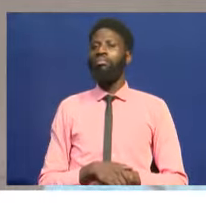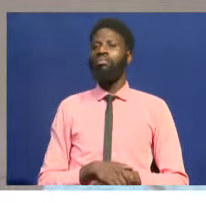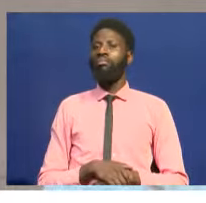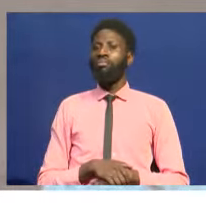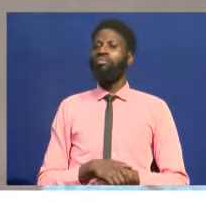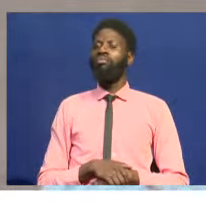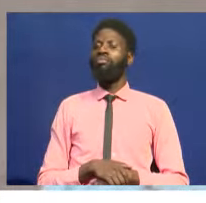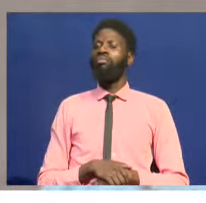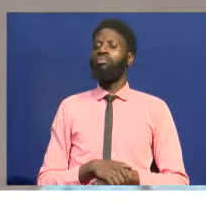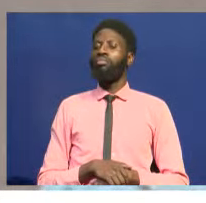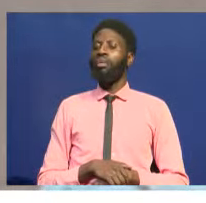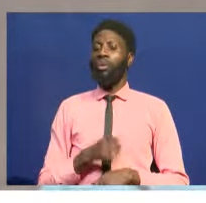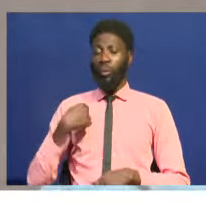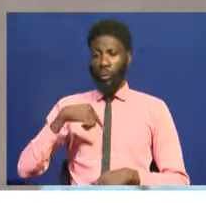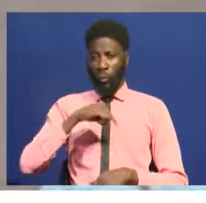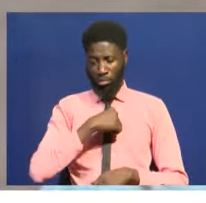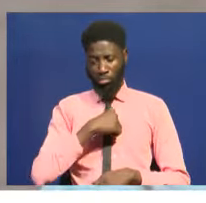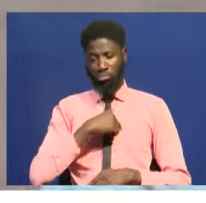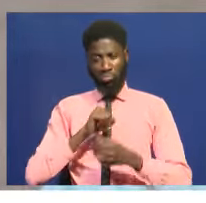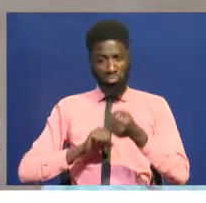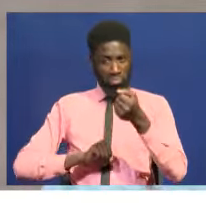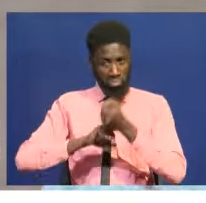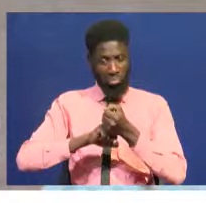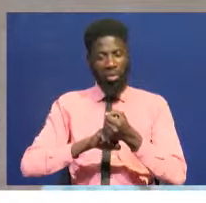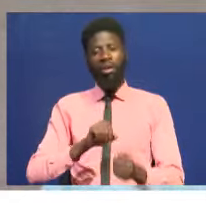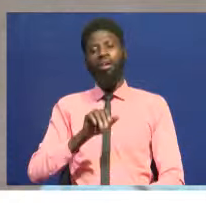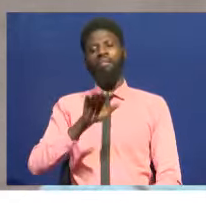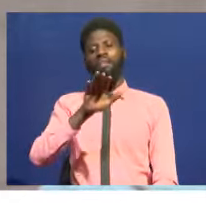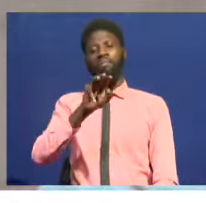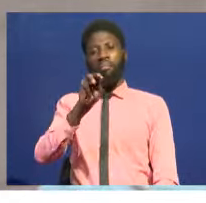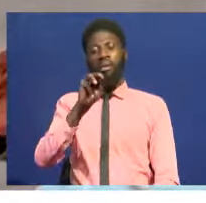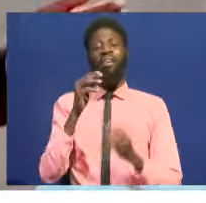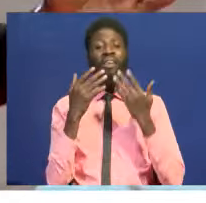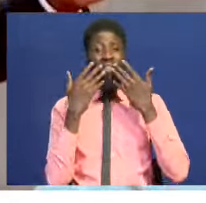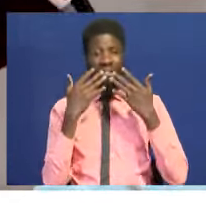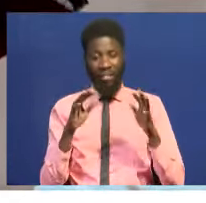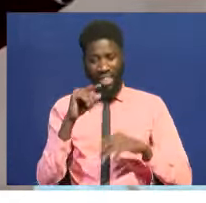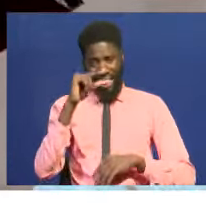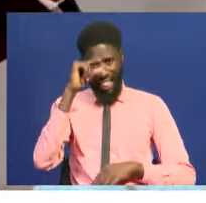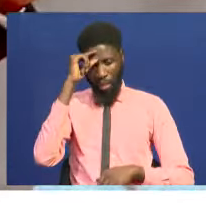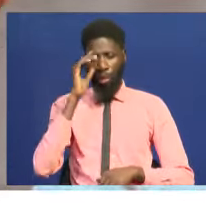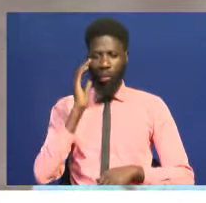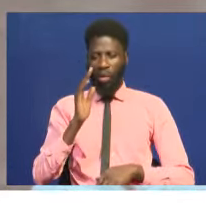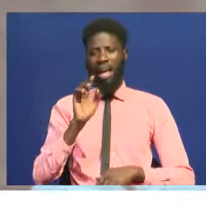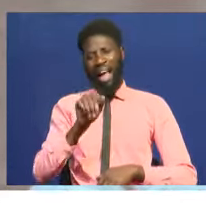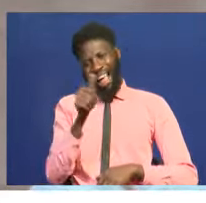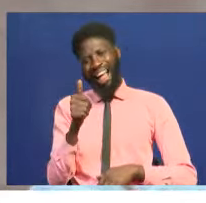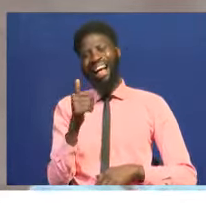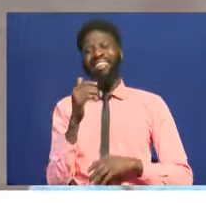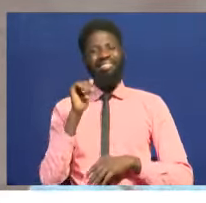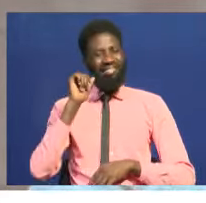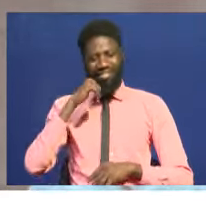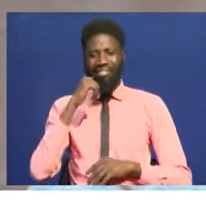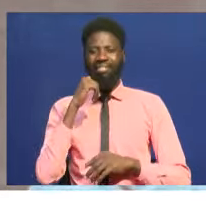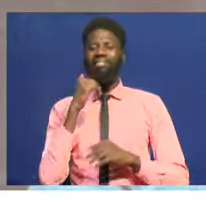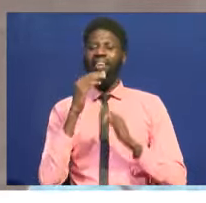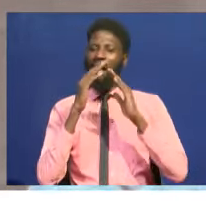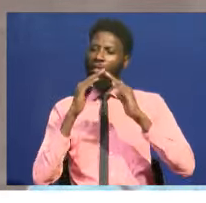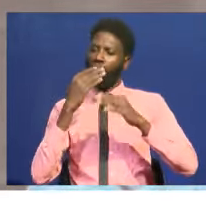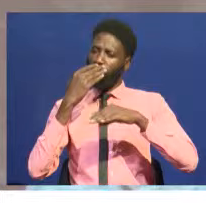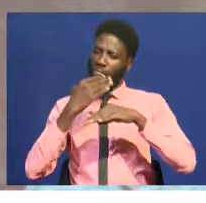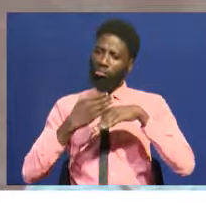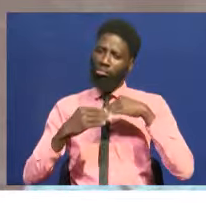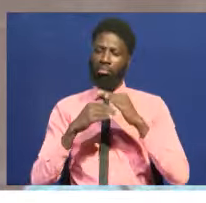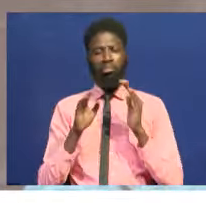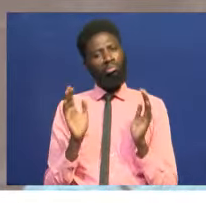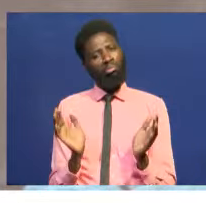na serikali itampatia nyumba mzuri. Mbali na ile nyumba tumejenga hapa, tutampatia nyumba mzuri